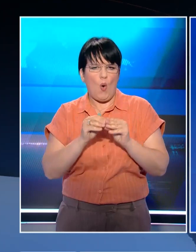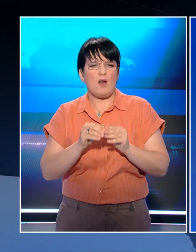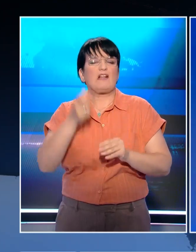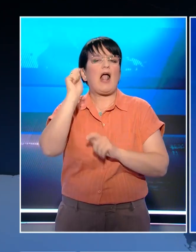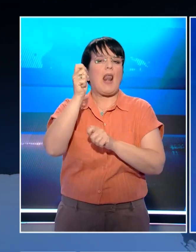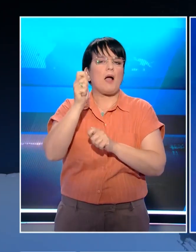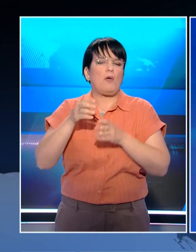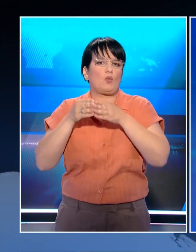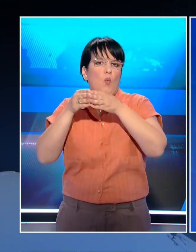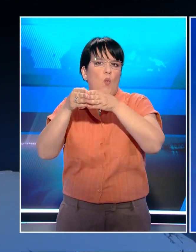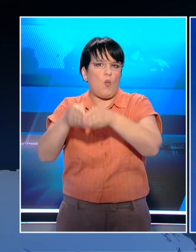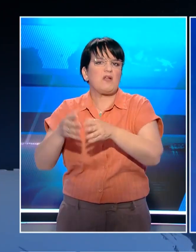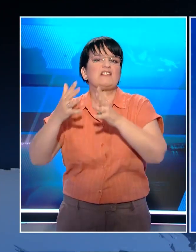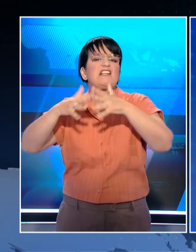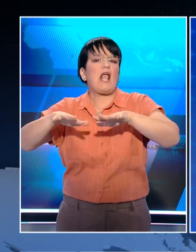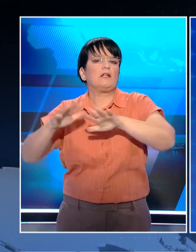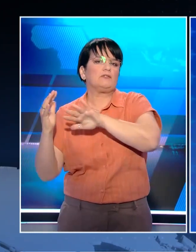Υπότιτλοι AUTHORWAVE